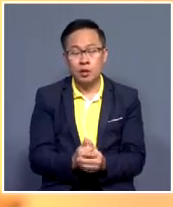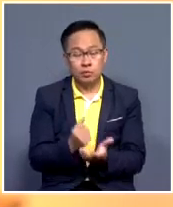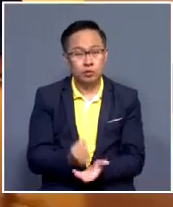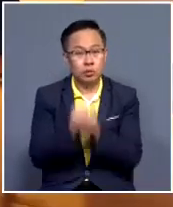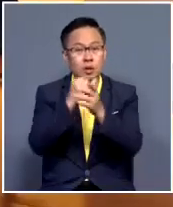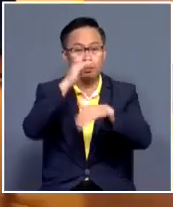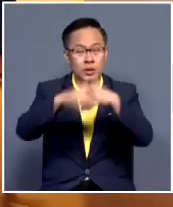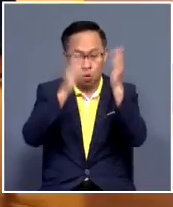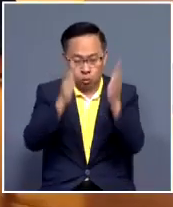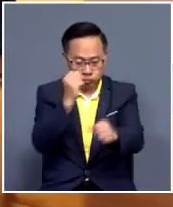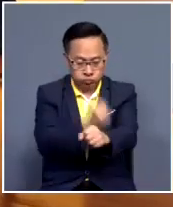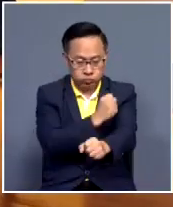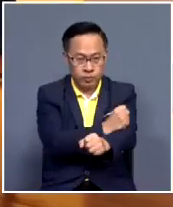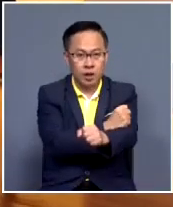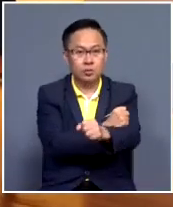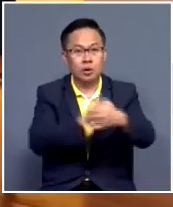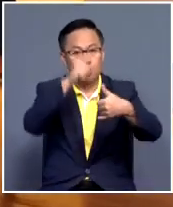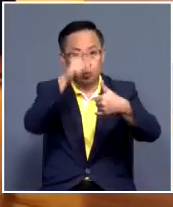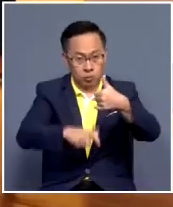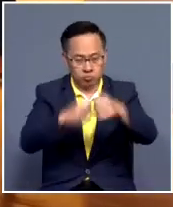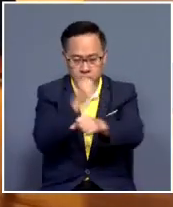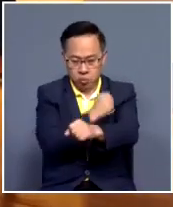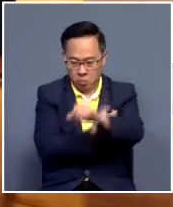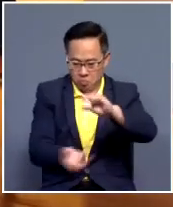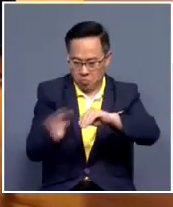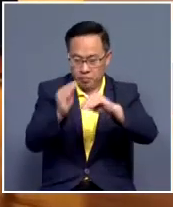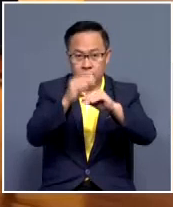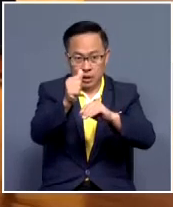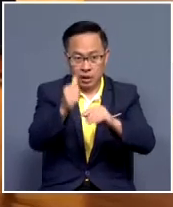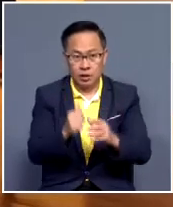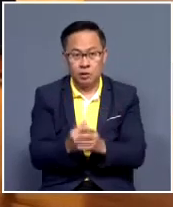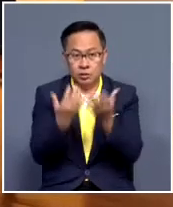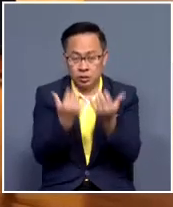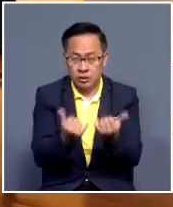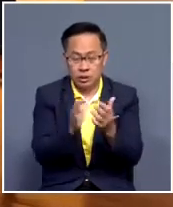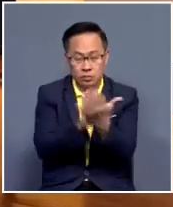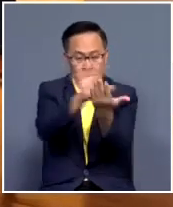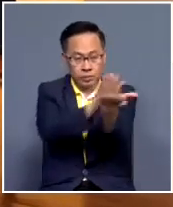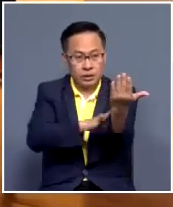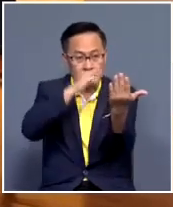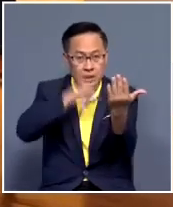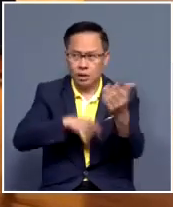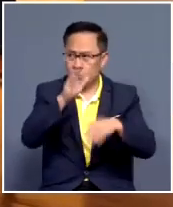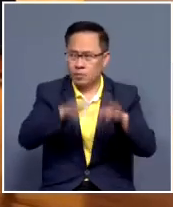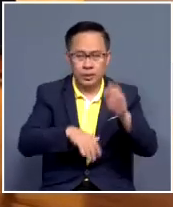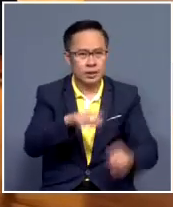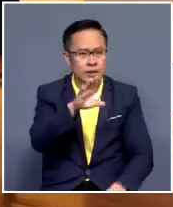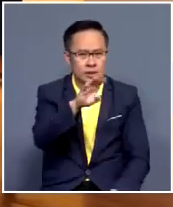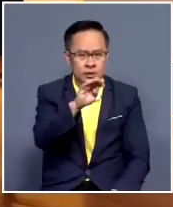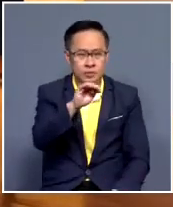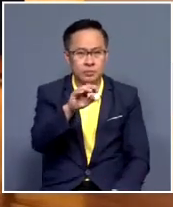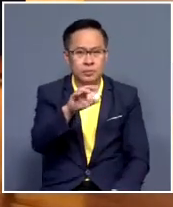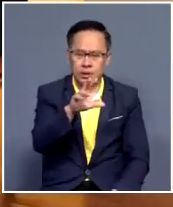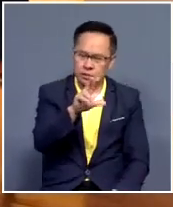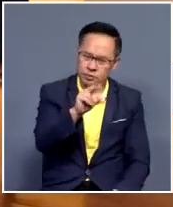ดับศักยภาพของคนไปทำงานซึ่งมีต้องค่อนประเทศ35-40ล้านคนเนี่ยนะครับ